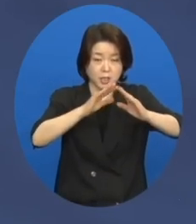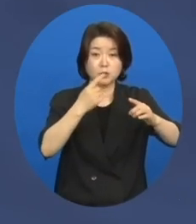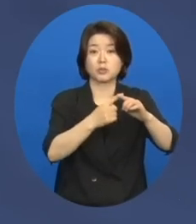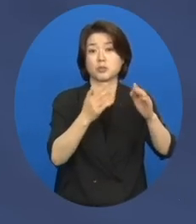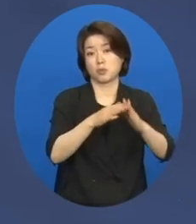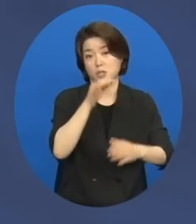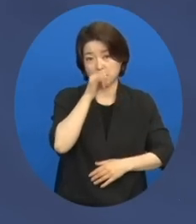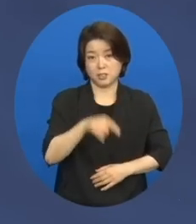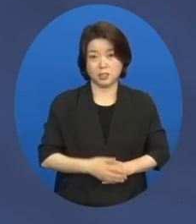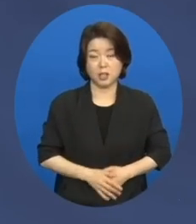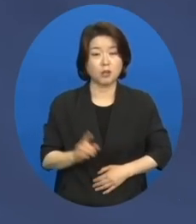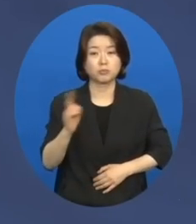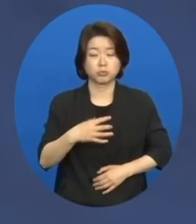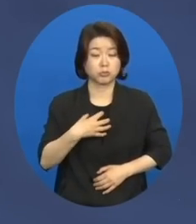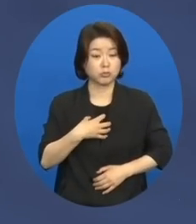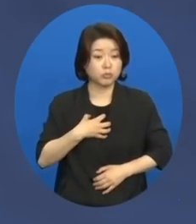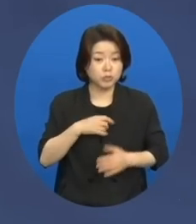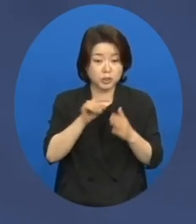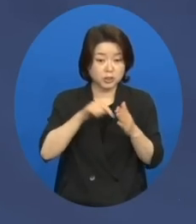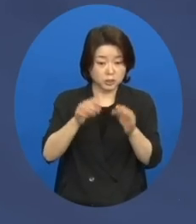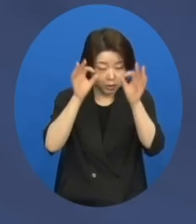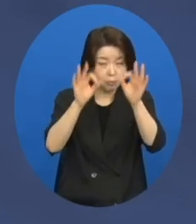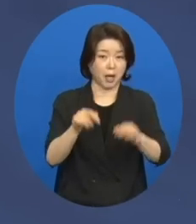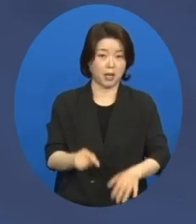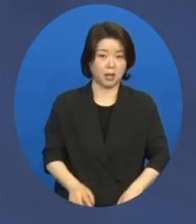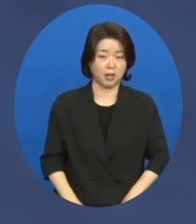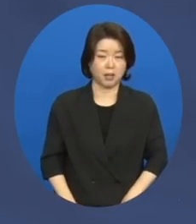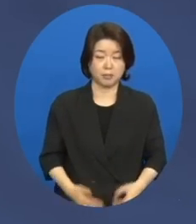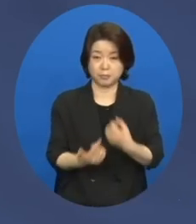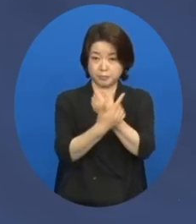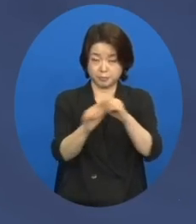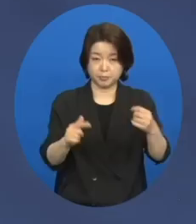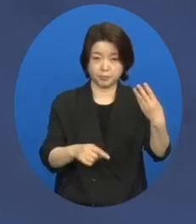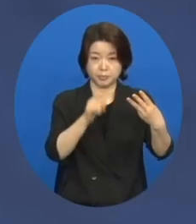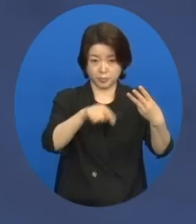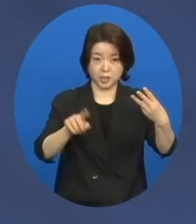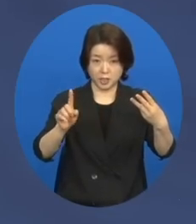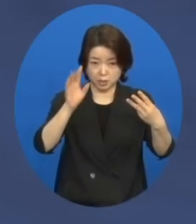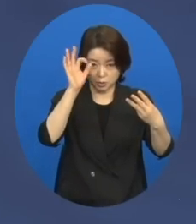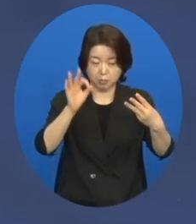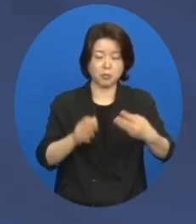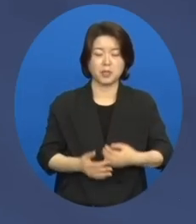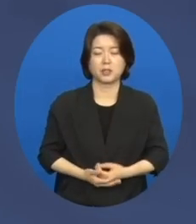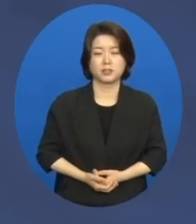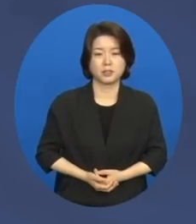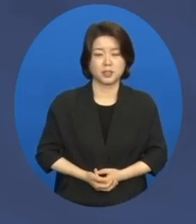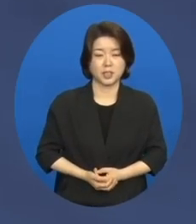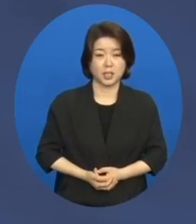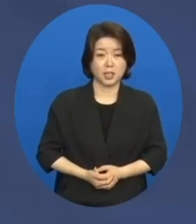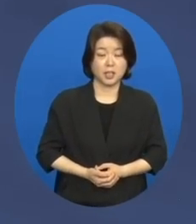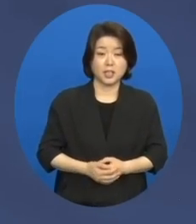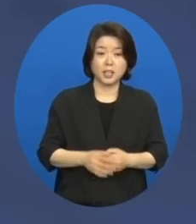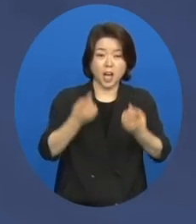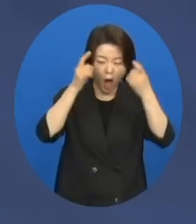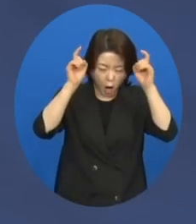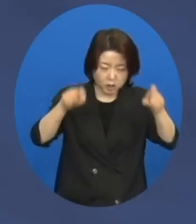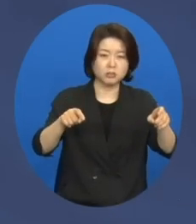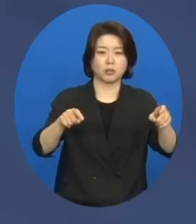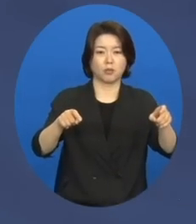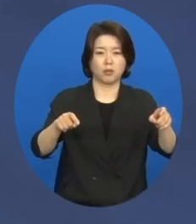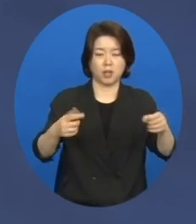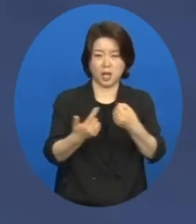교회인데요. 무슨 위기 가운데 있는지 한번 보실래요? 갈라디아 3장 1절에 1절부터 보면 시작.